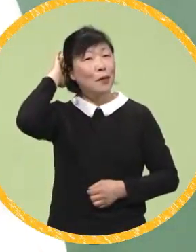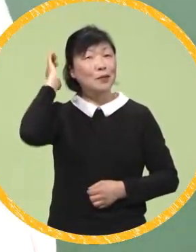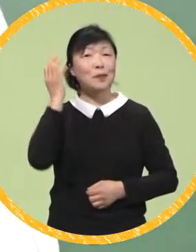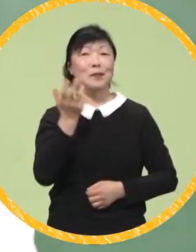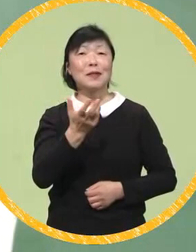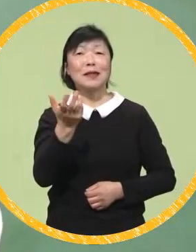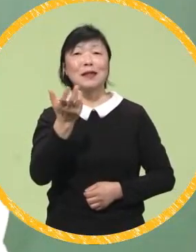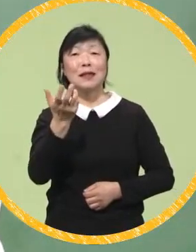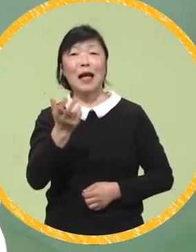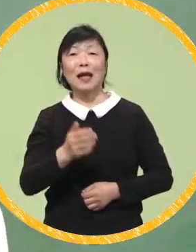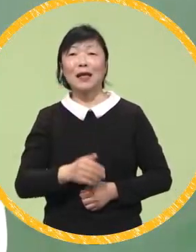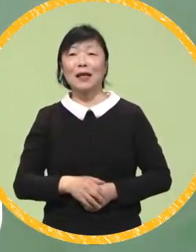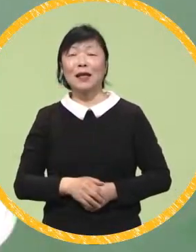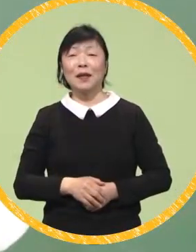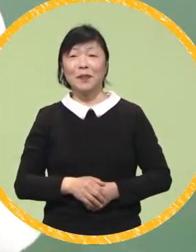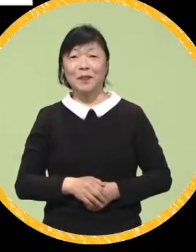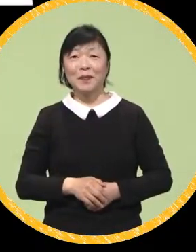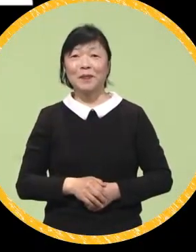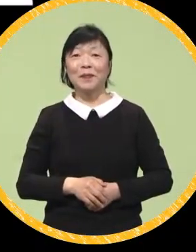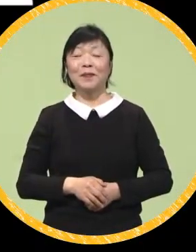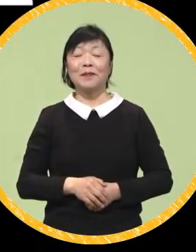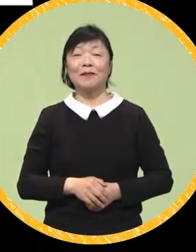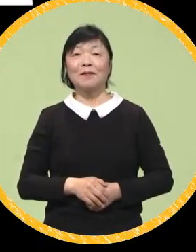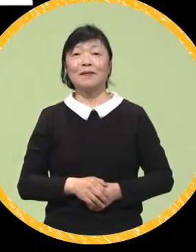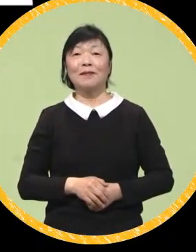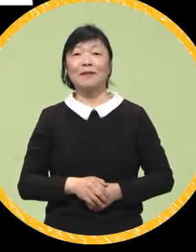1 ic なにこれ